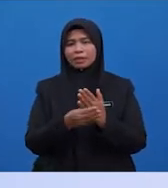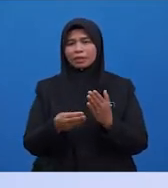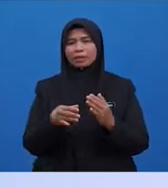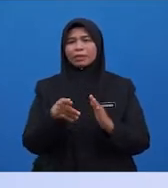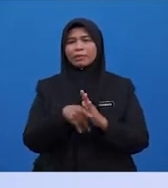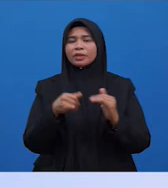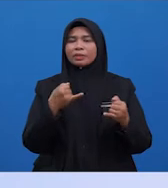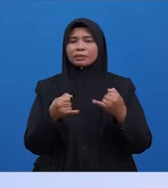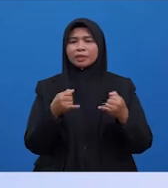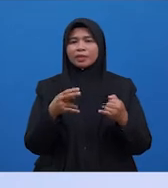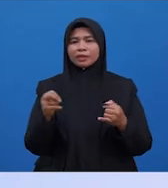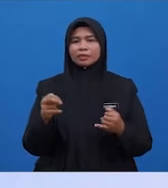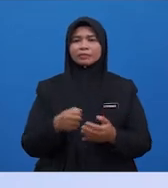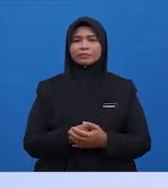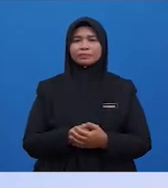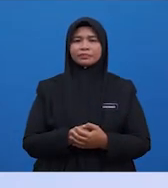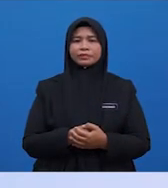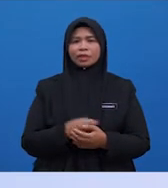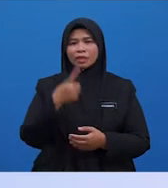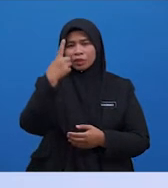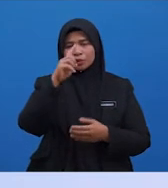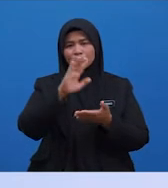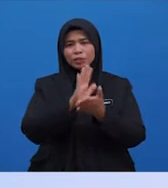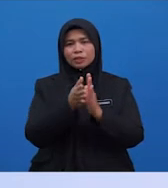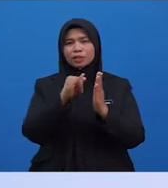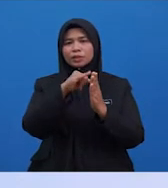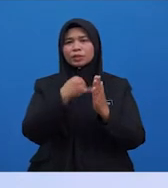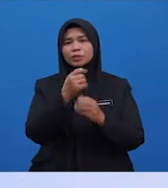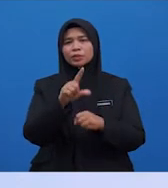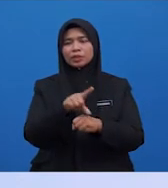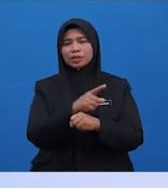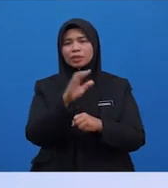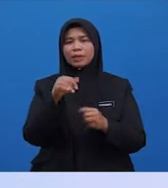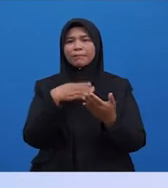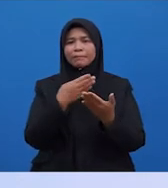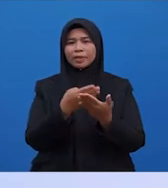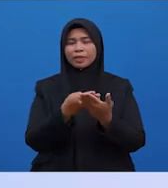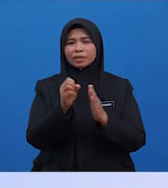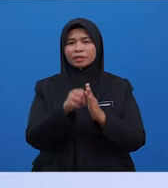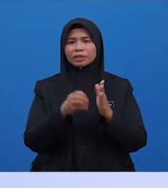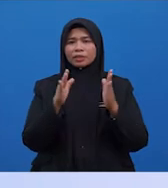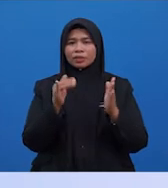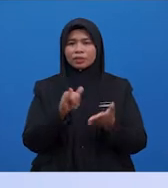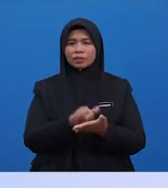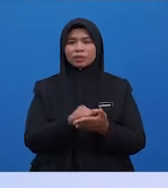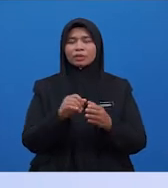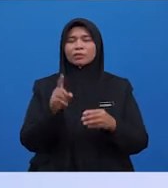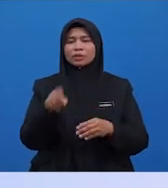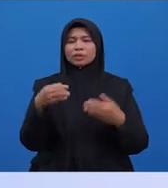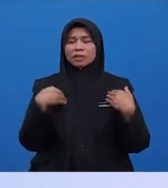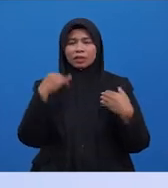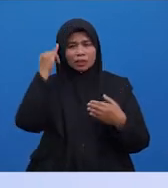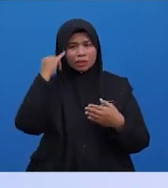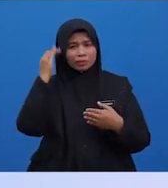terhadap atlet dan permainan. Untuk menjadi jurulatih yang baik, seseorang itu perlu mempunyai